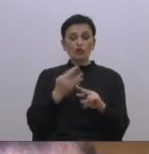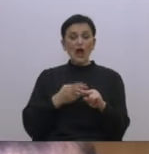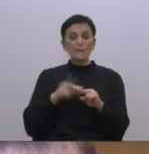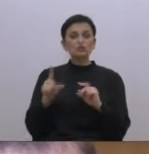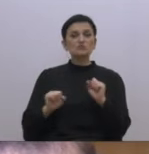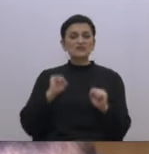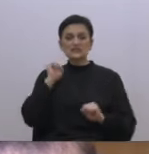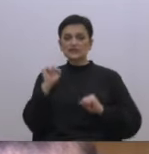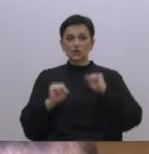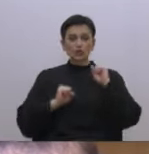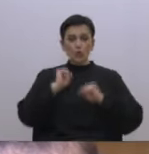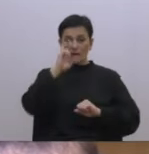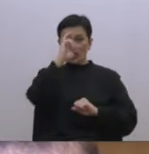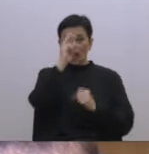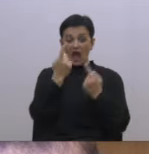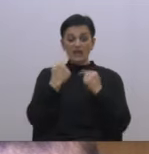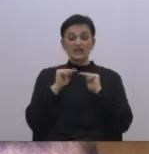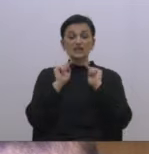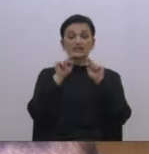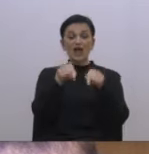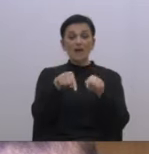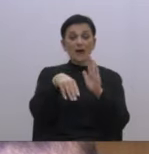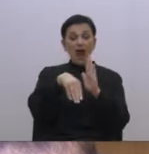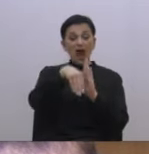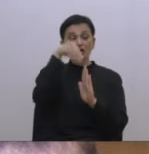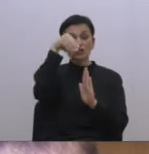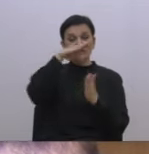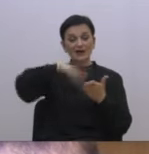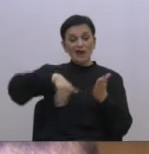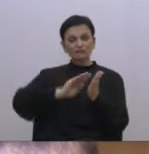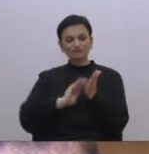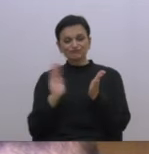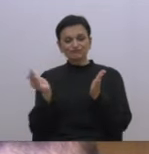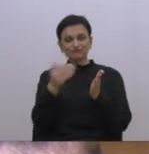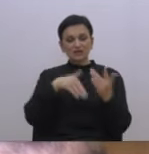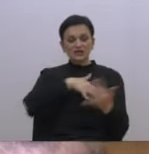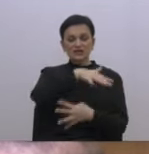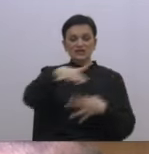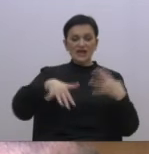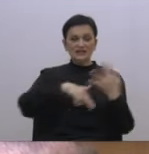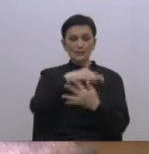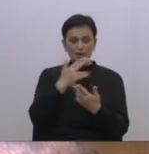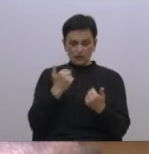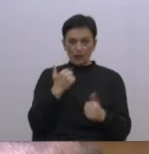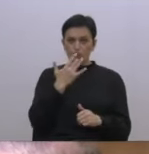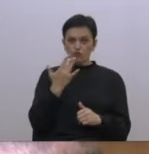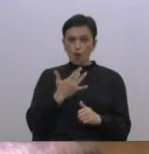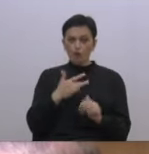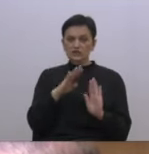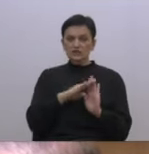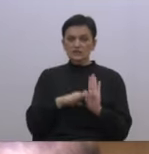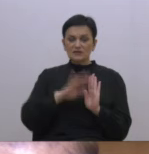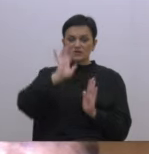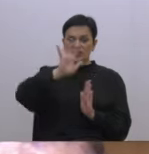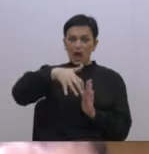ცდილობს ხელისუფლებაში დაბრუნებას არჩევნების გვერდის ავლით, დესტაბილიზაციით და პოლიტიკური სისტემისთვის